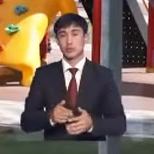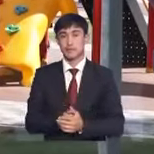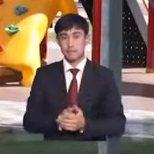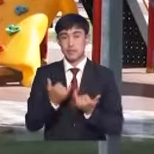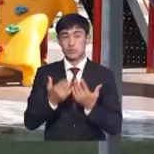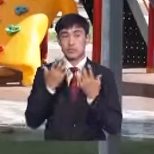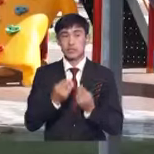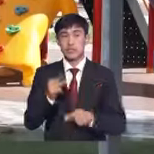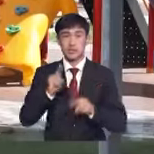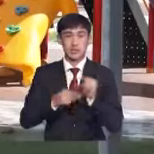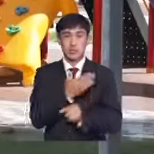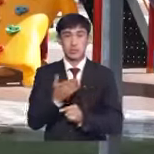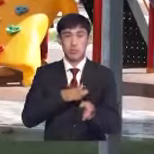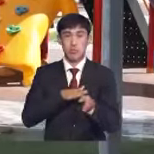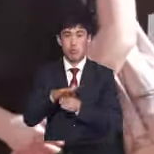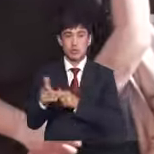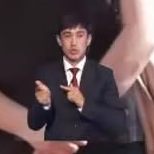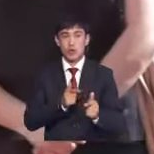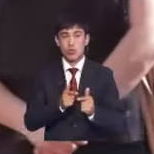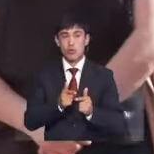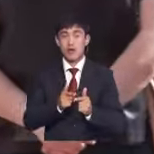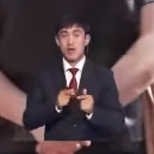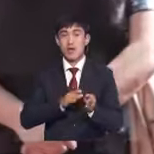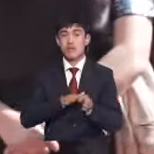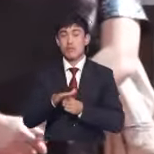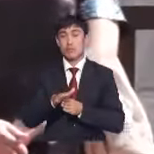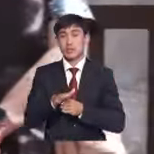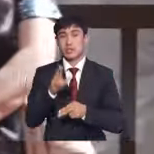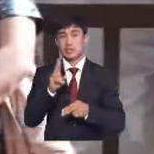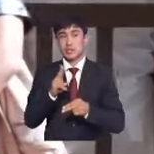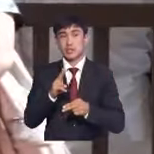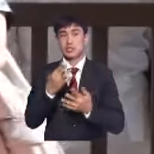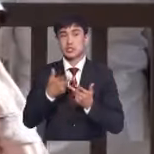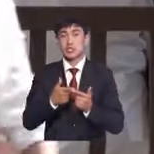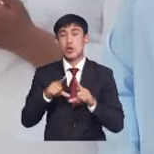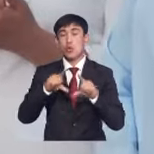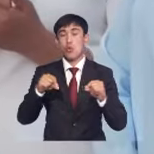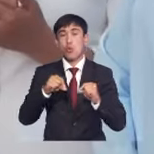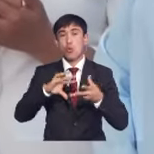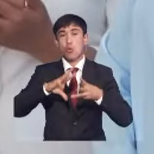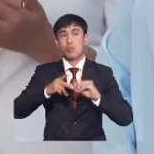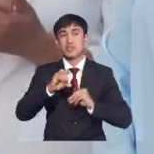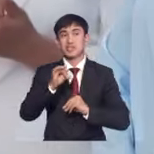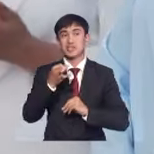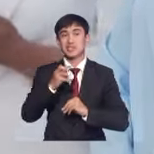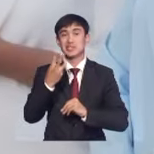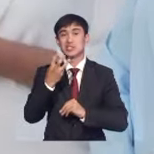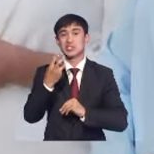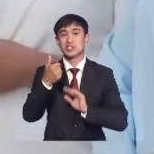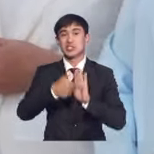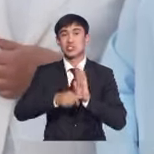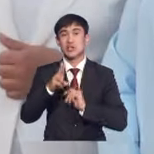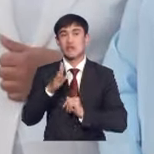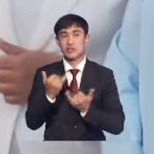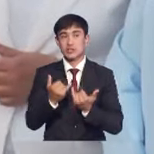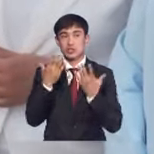На сегодня некоторые из них уже полностью готовы к сдаче в эксплуатацию, в их числе и жилой комплекс «Сан-Сити» на 360 квартир, где